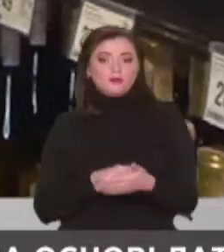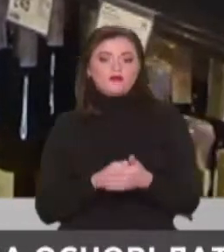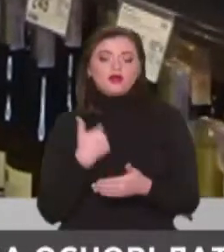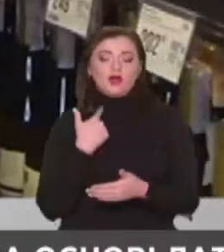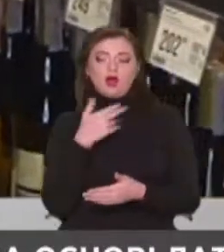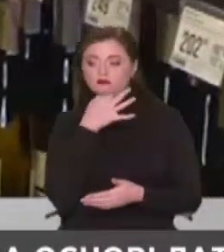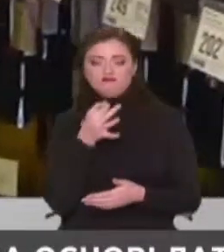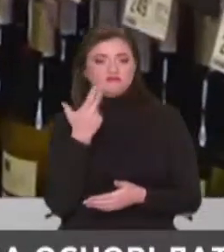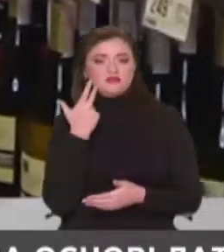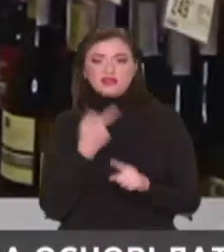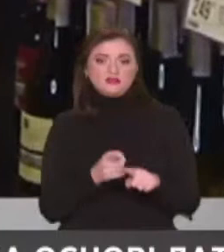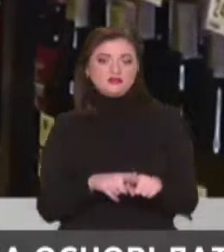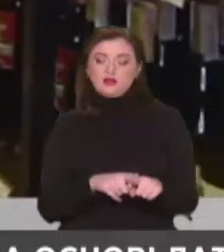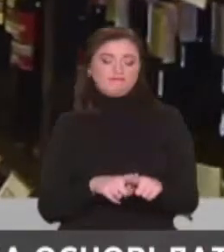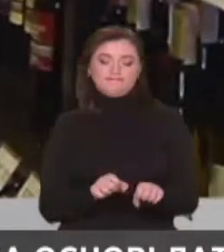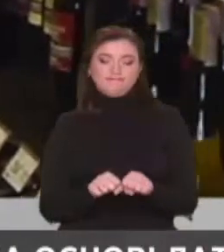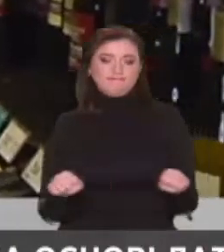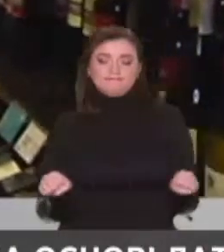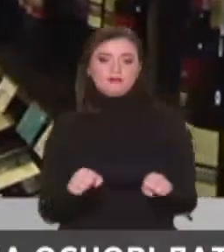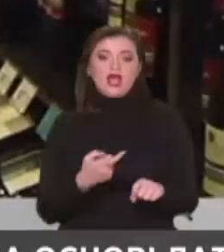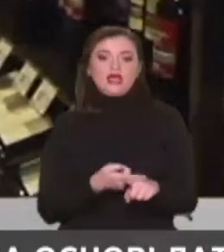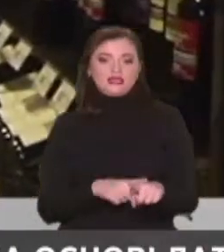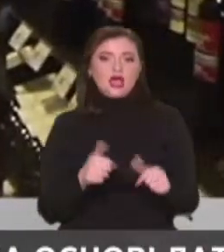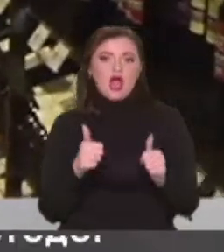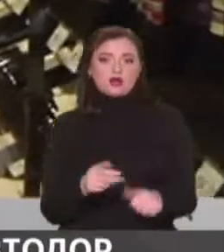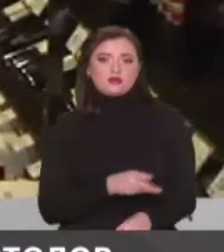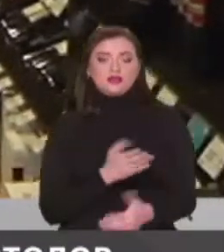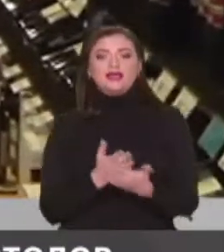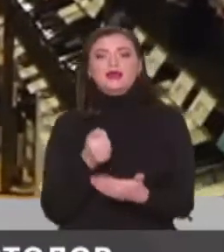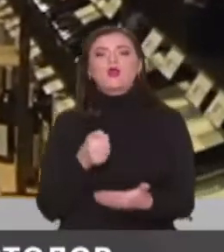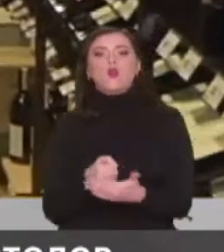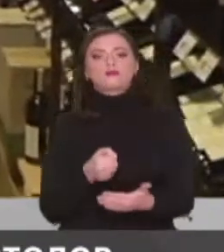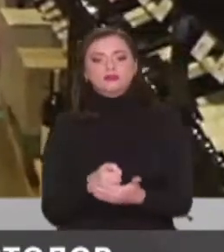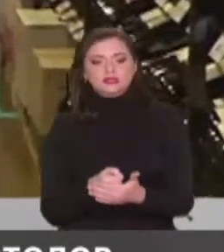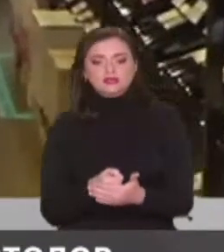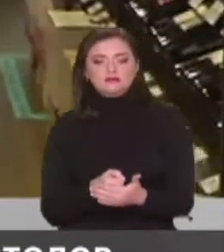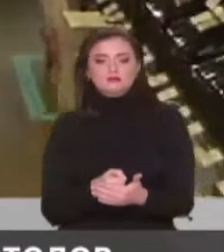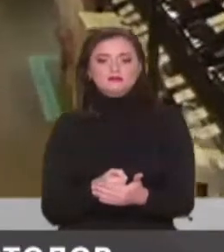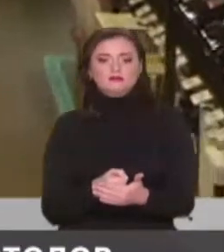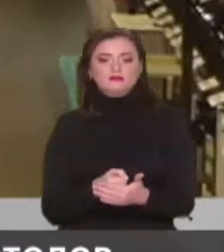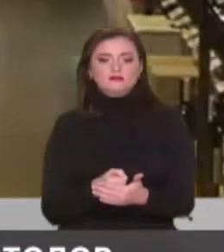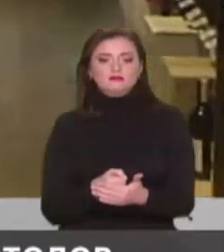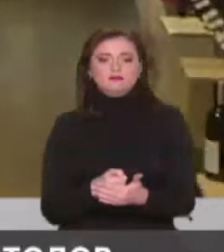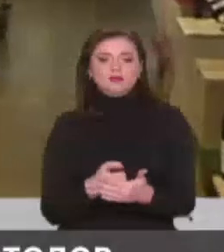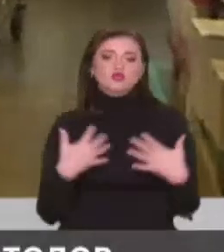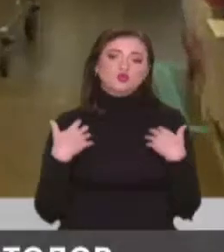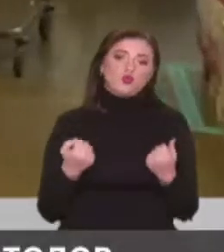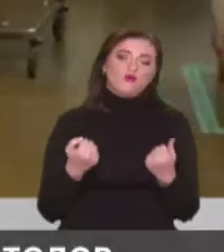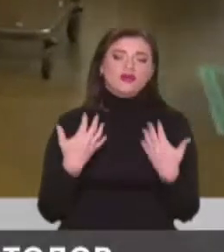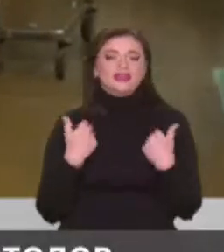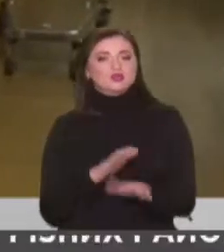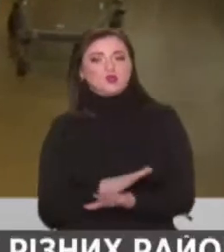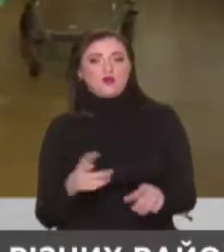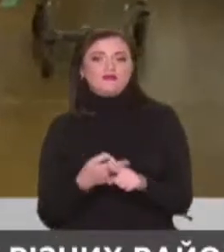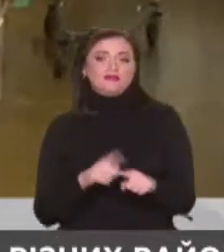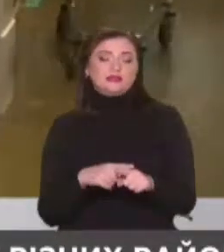що це неприпустимо і це дуже гарна ініціатива. Є лобізм здоровий або ж нездоровий, це на